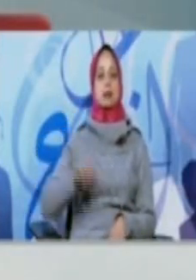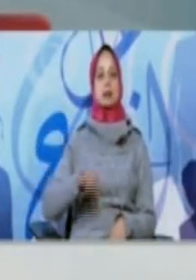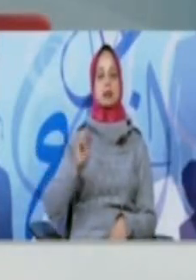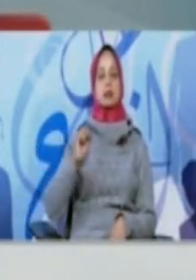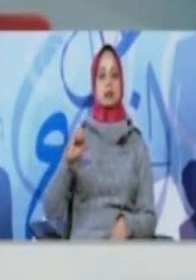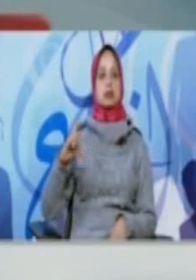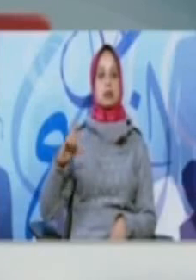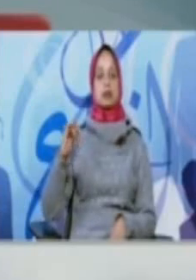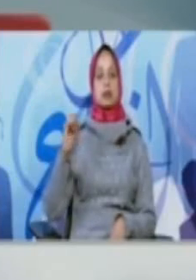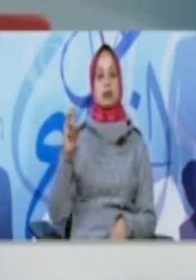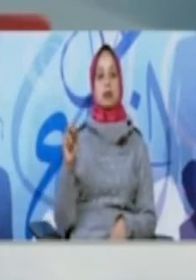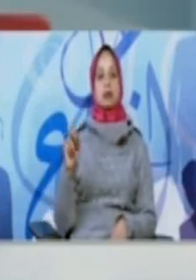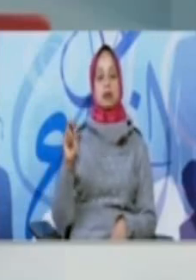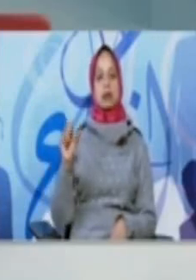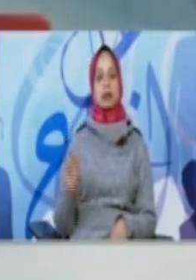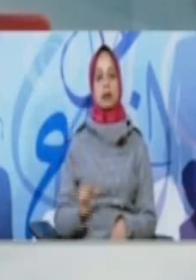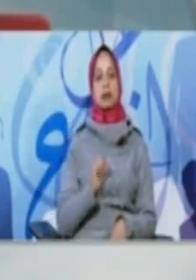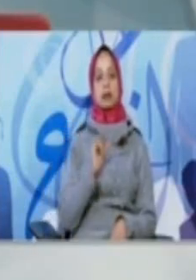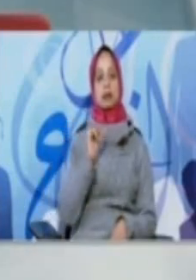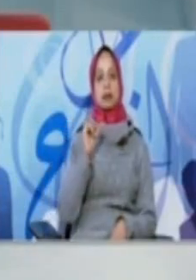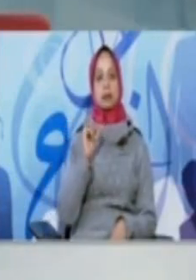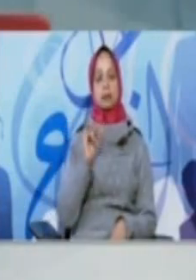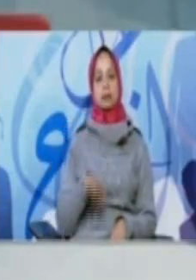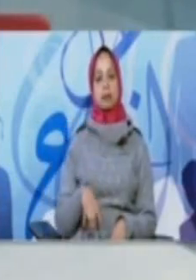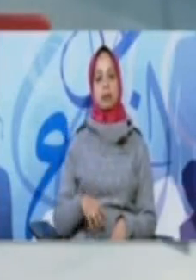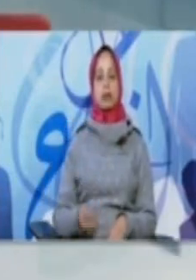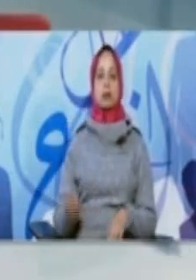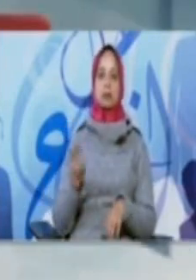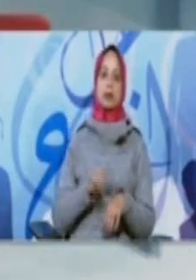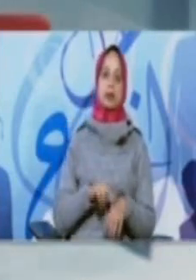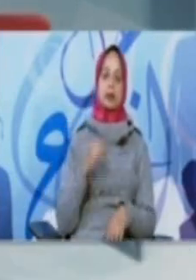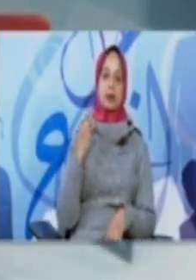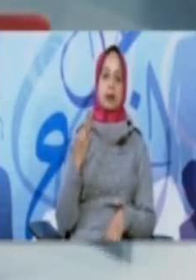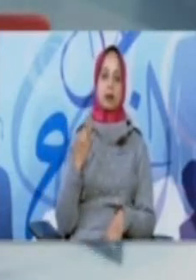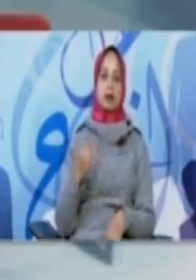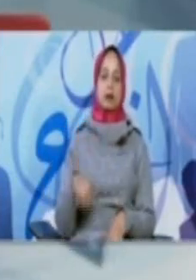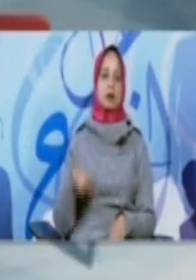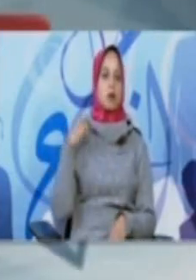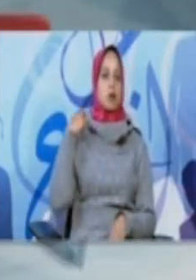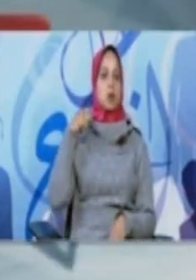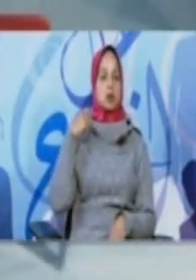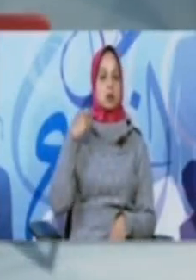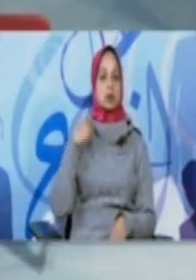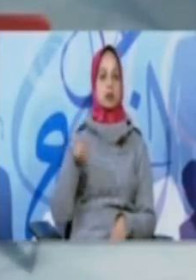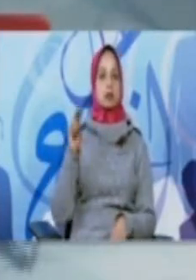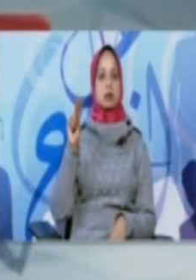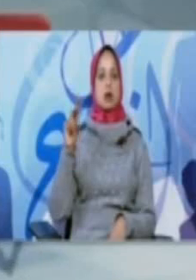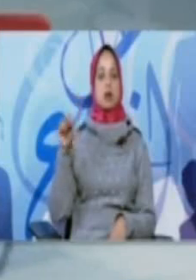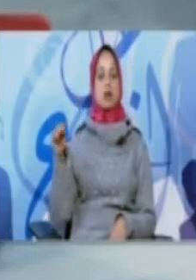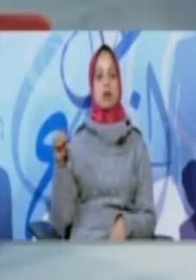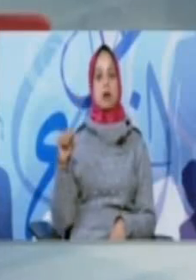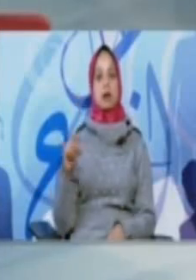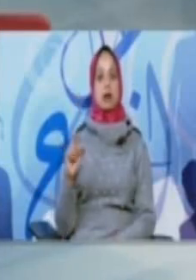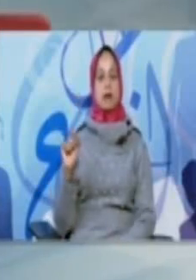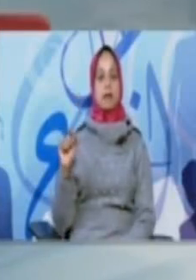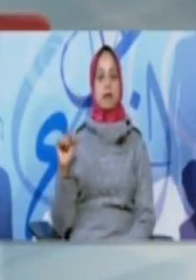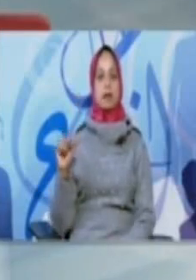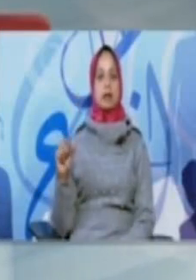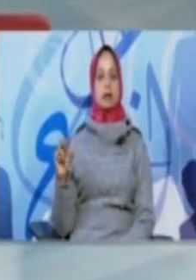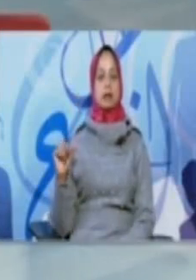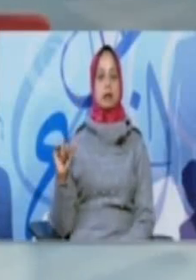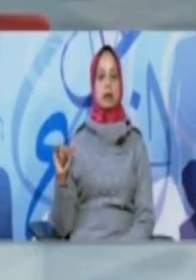الاوتوقراطية. بعدها وزارة توفيق نسيم، ودي